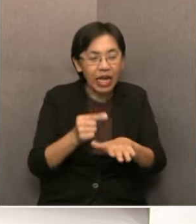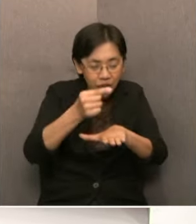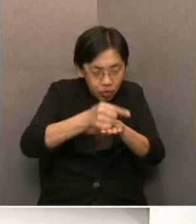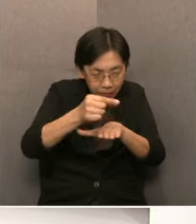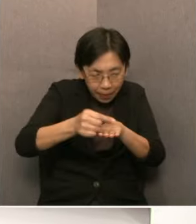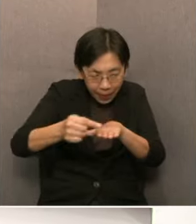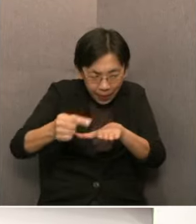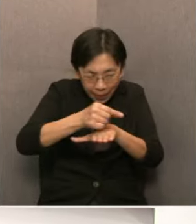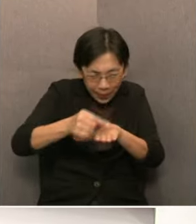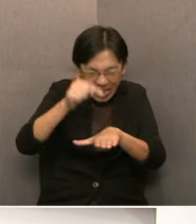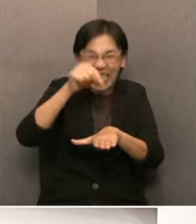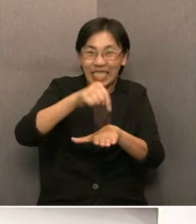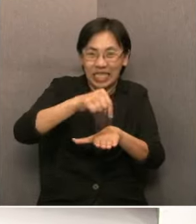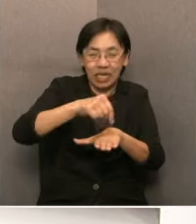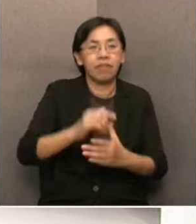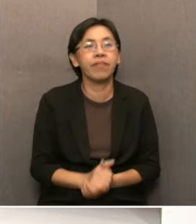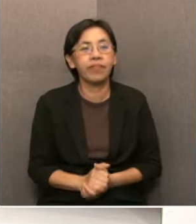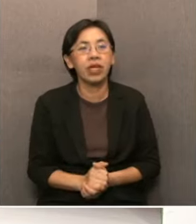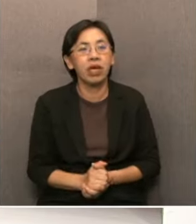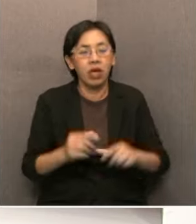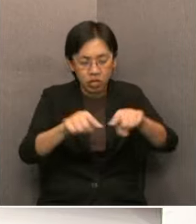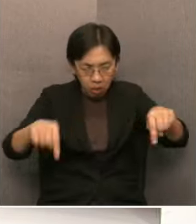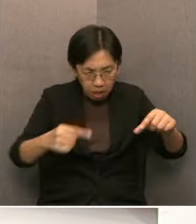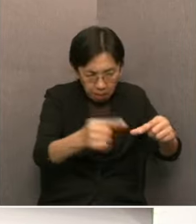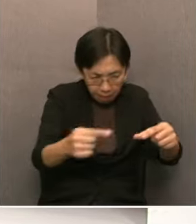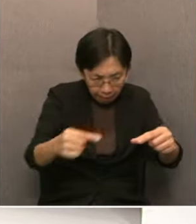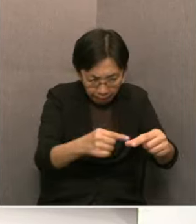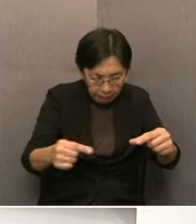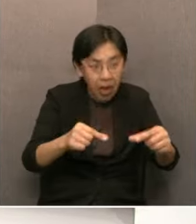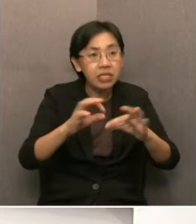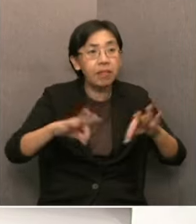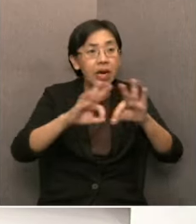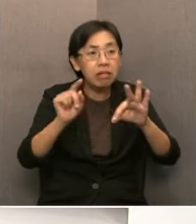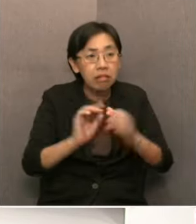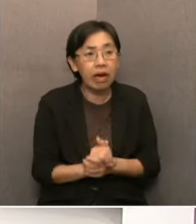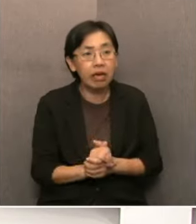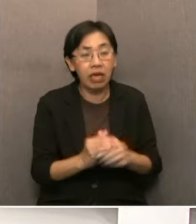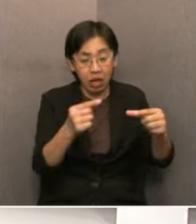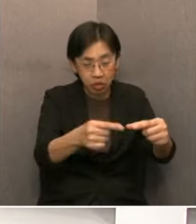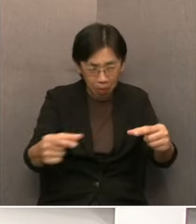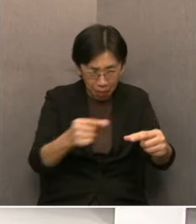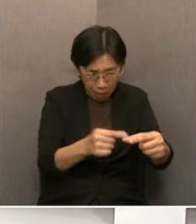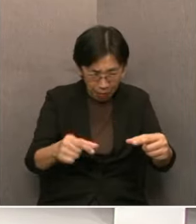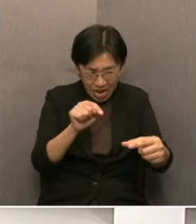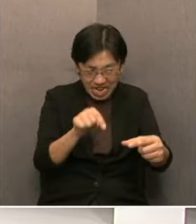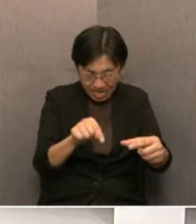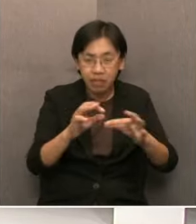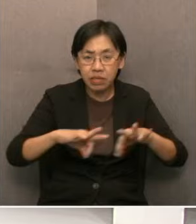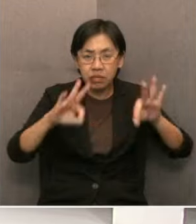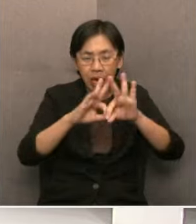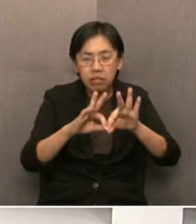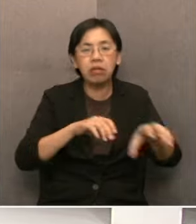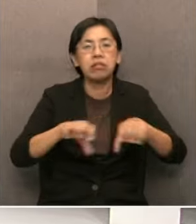เซล่านั่นเองBattery Cell มีคามสำคัญอย่ไร ตัเลก ๆ แบบนี้มันจะช่วยจัดการเรื่องของความร้อน